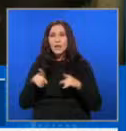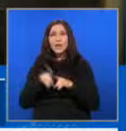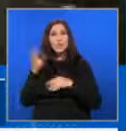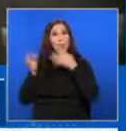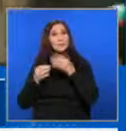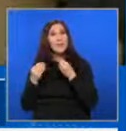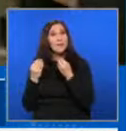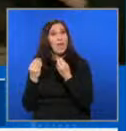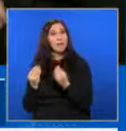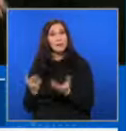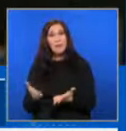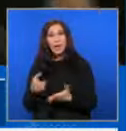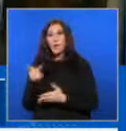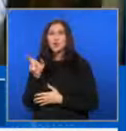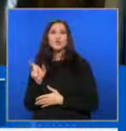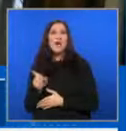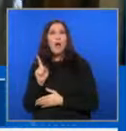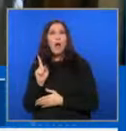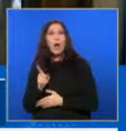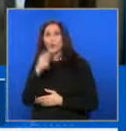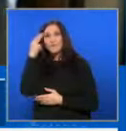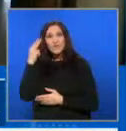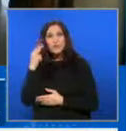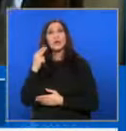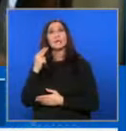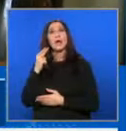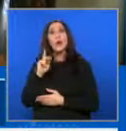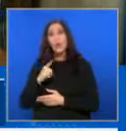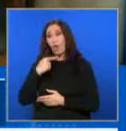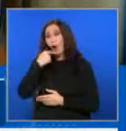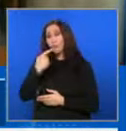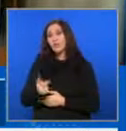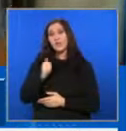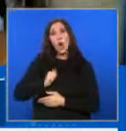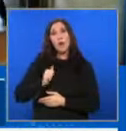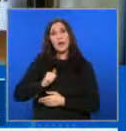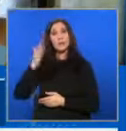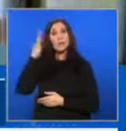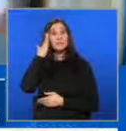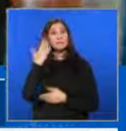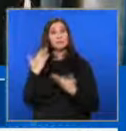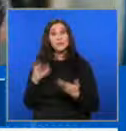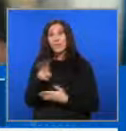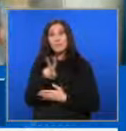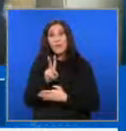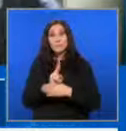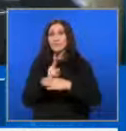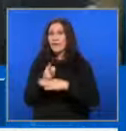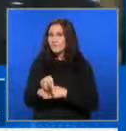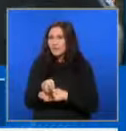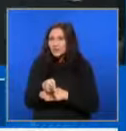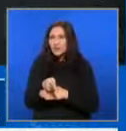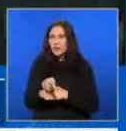обяснение е дал човека, който е от фирмата, която отговаря за охраната на Министерството, че двамата са влизали